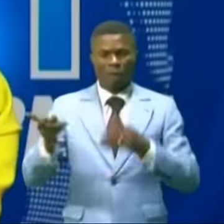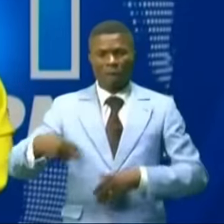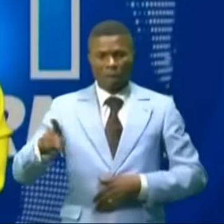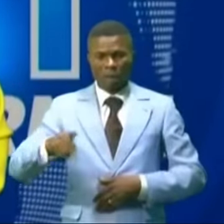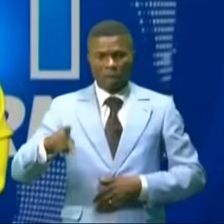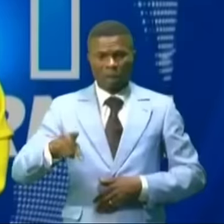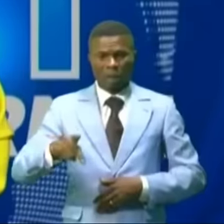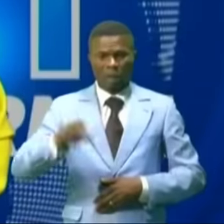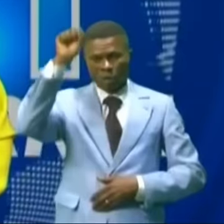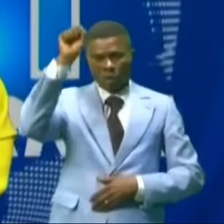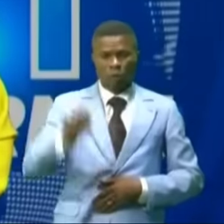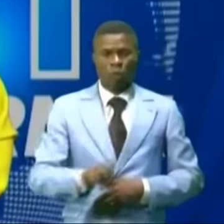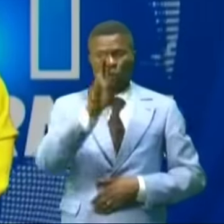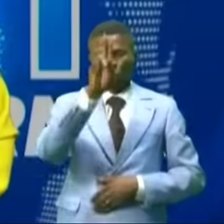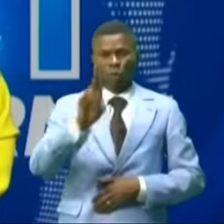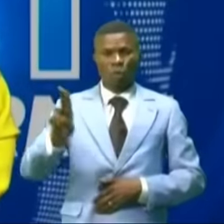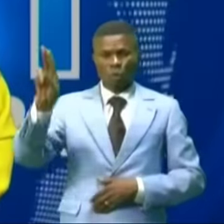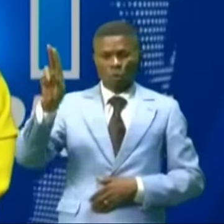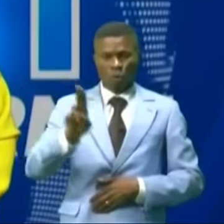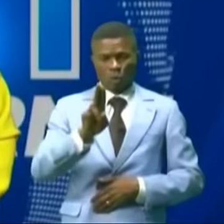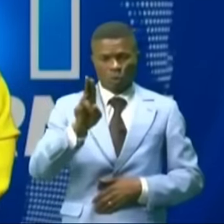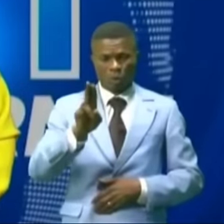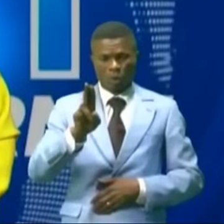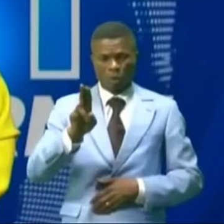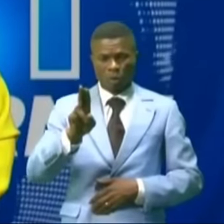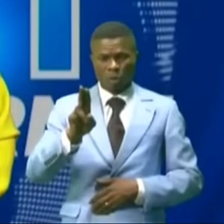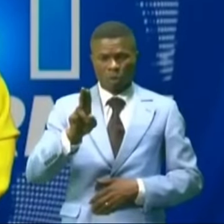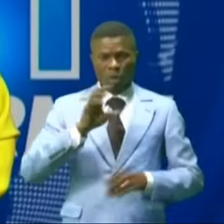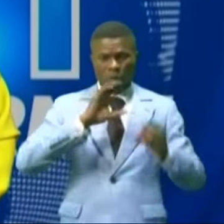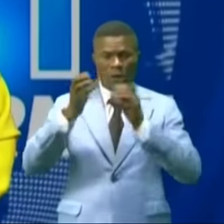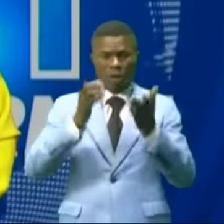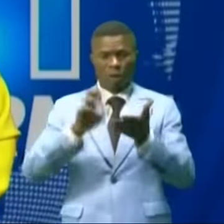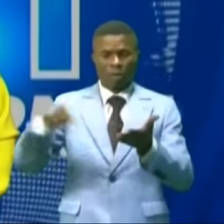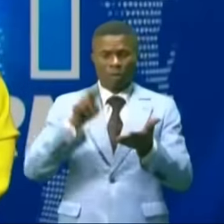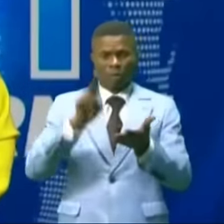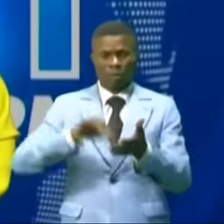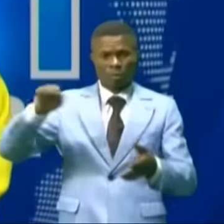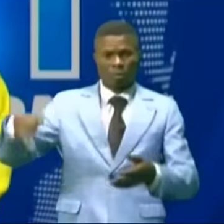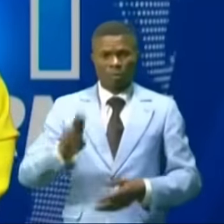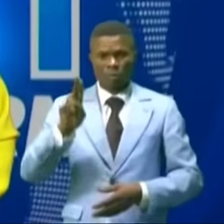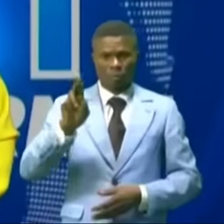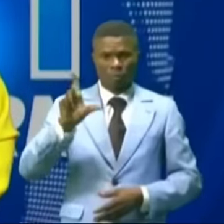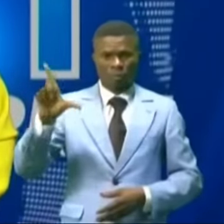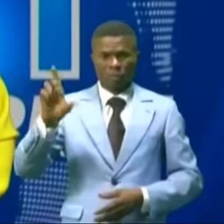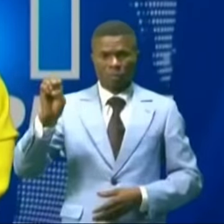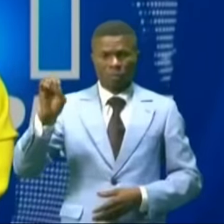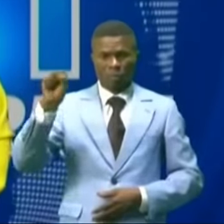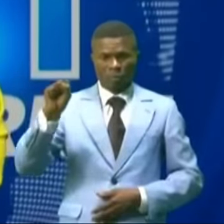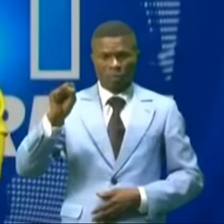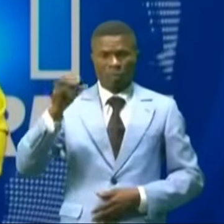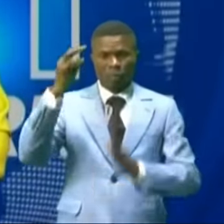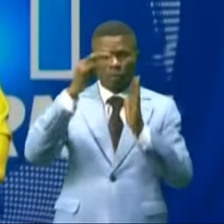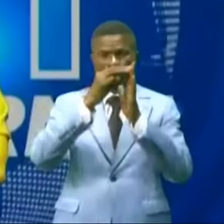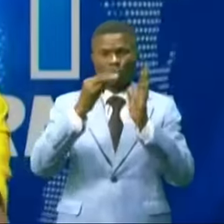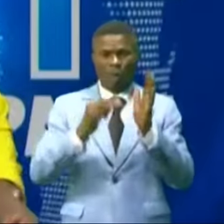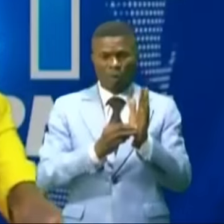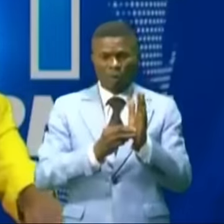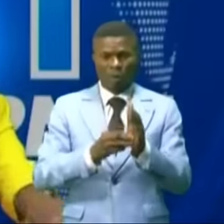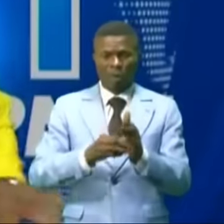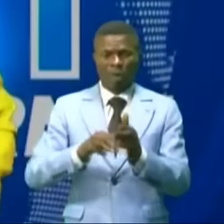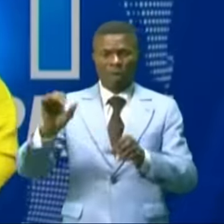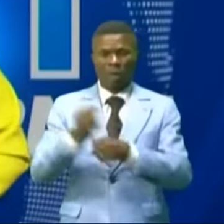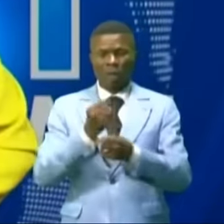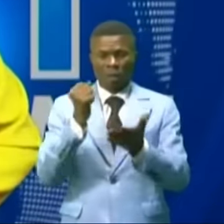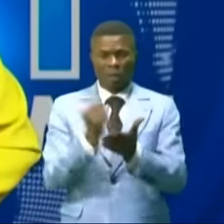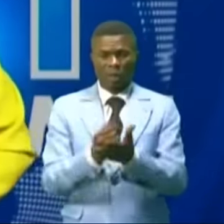province du Sud Ubangi. C'est un communiqué signé Jules Mathieu Ekatou Limbele, le greffier en